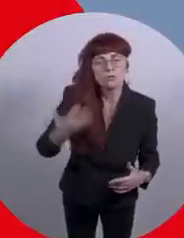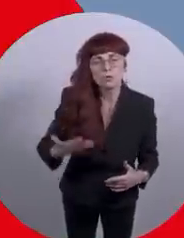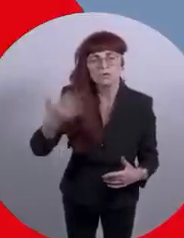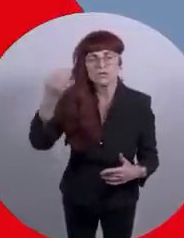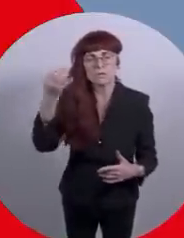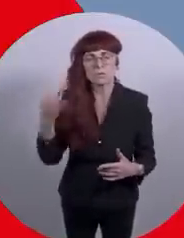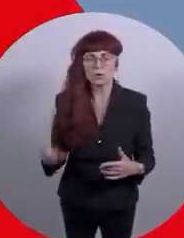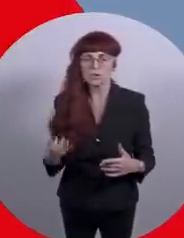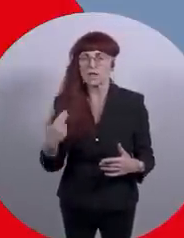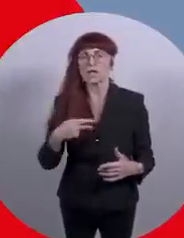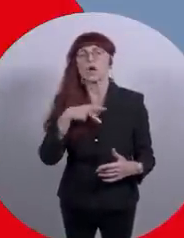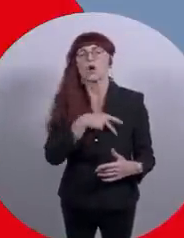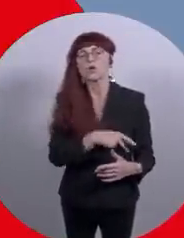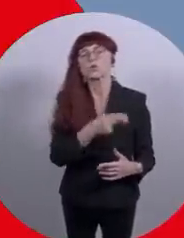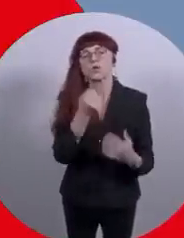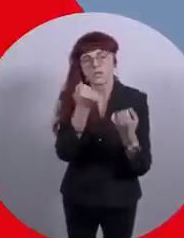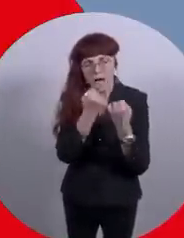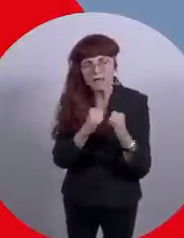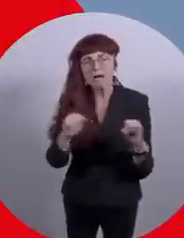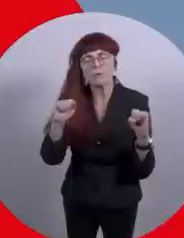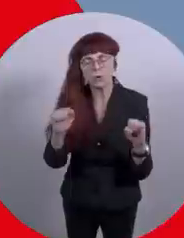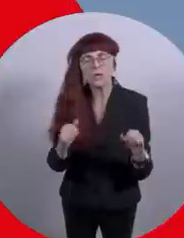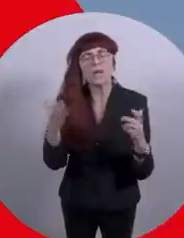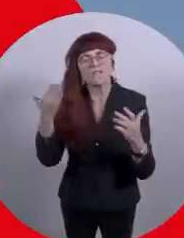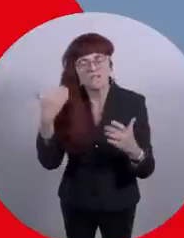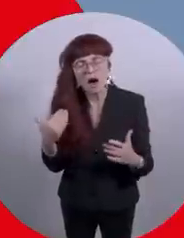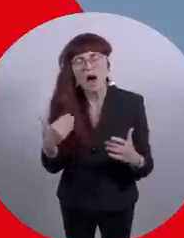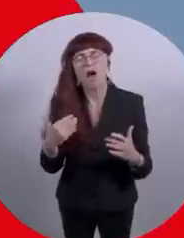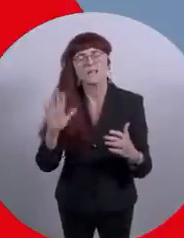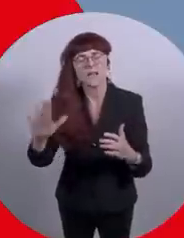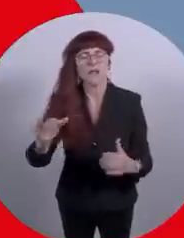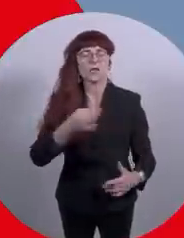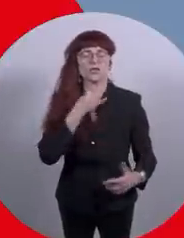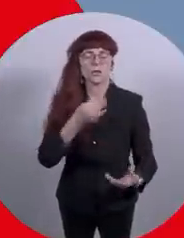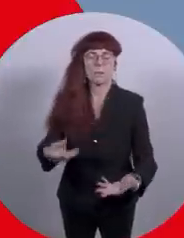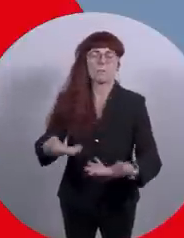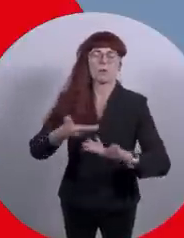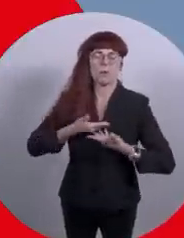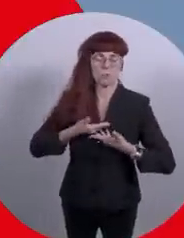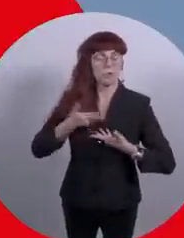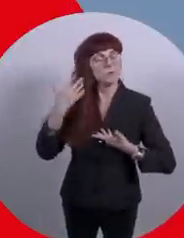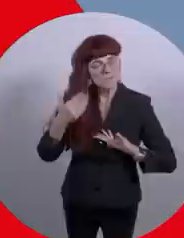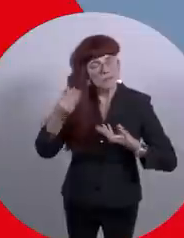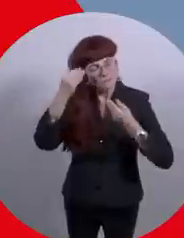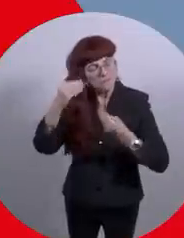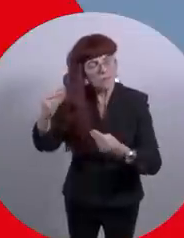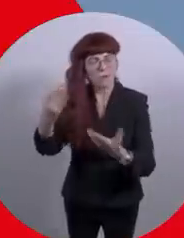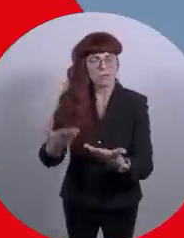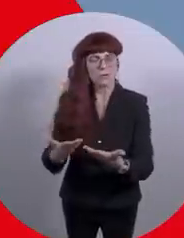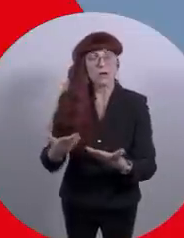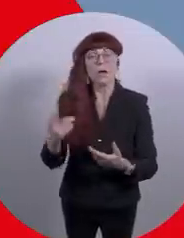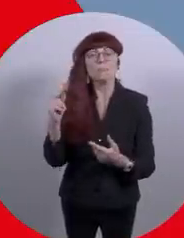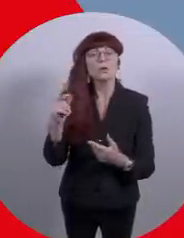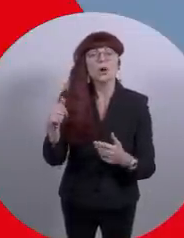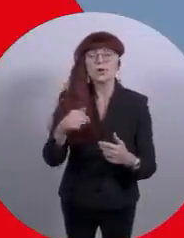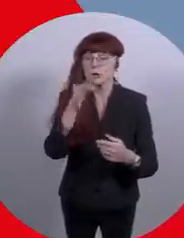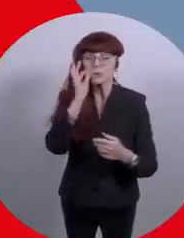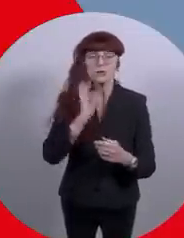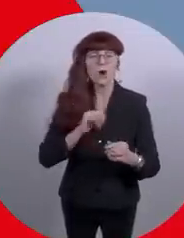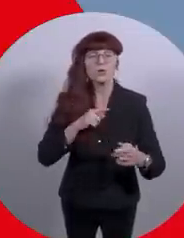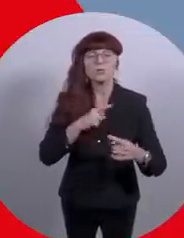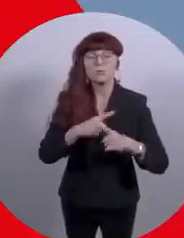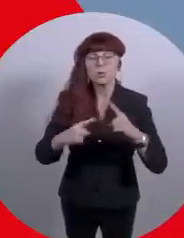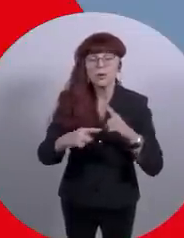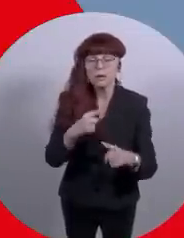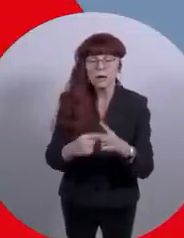Landtagswahl ihre Stimme und damit ihr Vertrauen geschenkt und ich glaube das ist ein ganz wichtiges Zeichen dass wir Frauenpolitik machen die auch bei